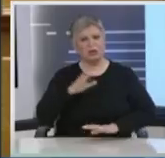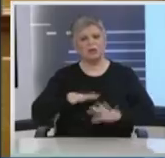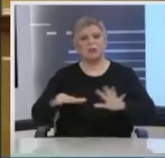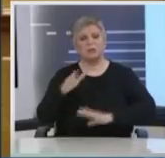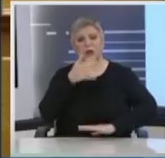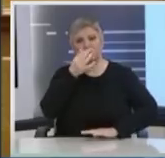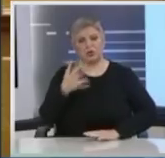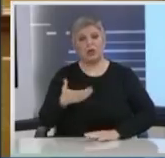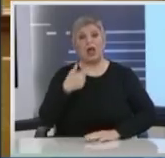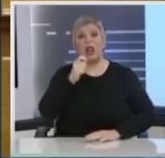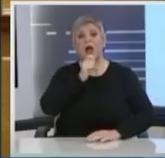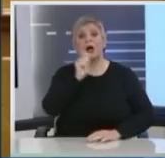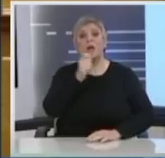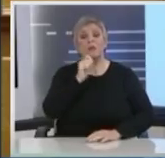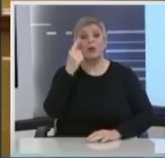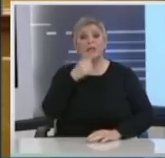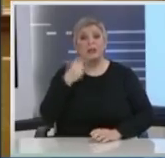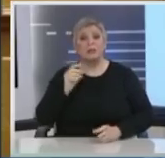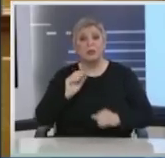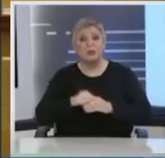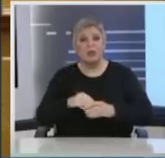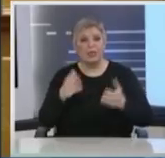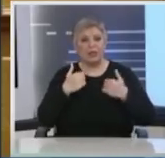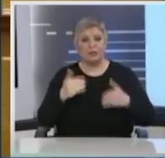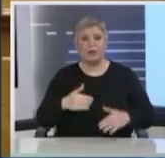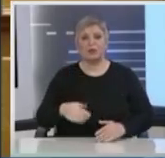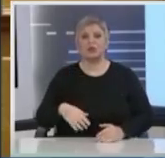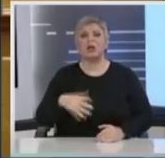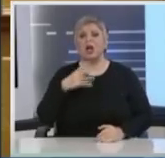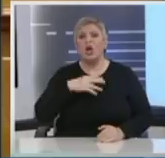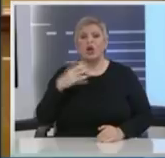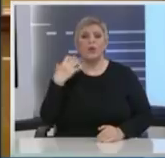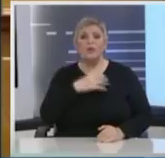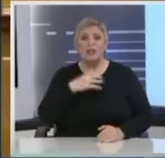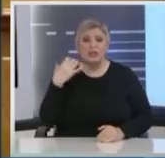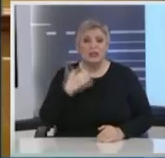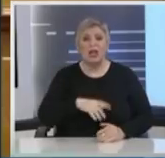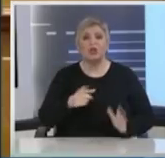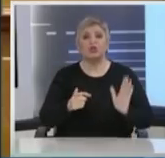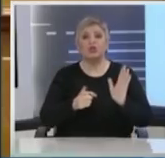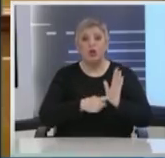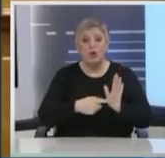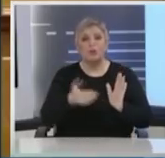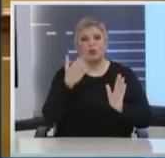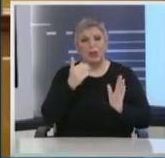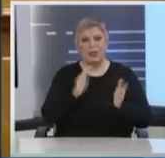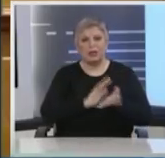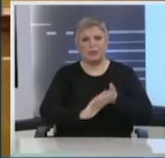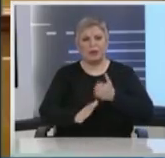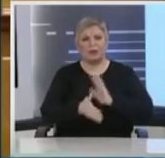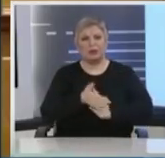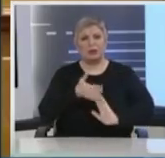Μα βεβαίως και δεν υπάρχουν πολιτικά πρόσωπα, διότι δεν υπάρχει Βενιζέλος και δεν υπάρχει νόμος Βενιζέλου. Και τα πολιτικά πρόσωπα από τη στιγμή που η